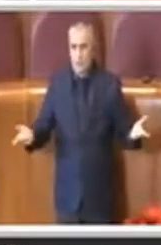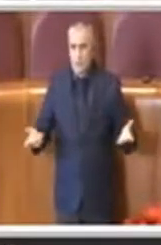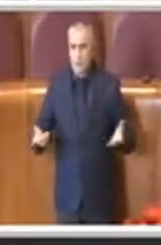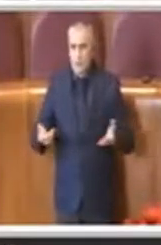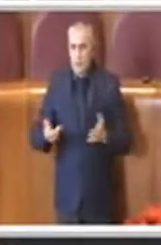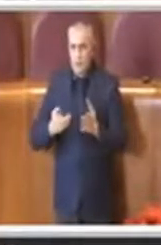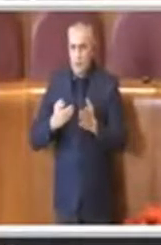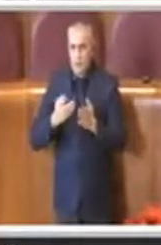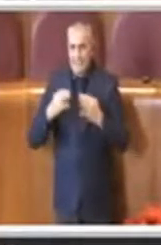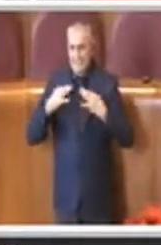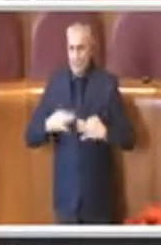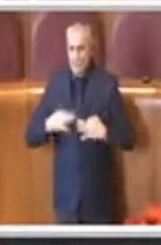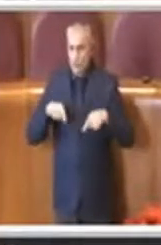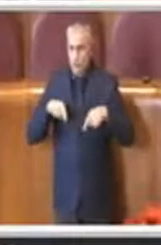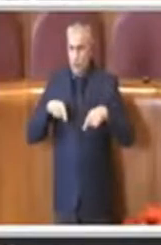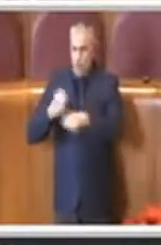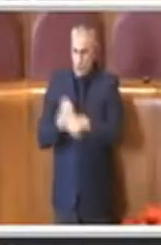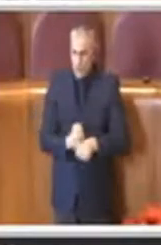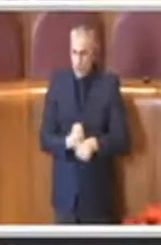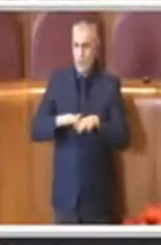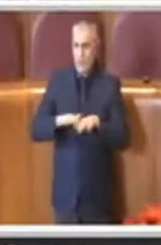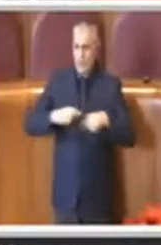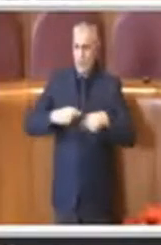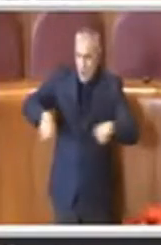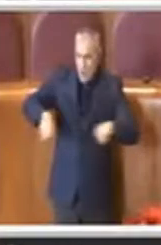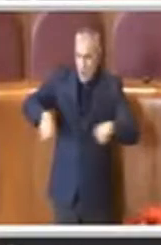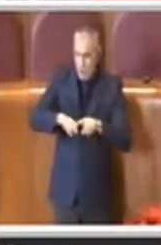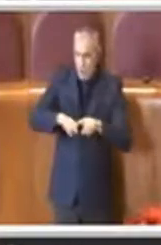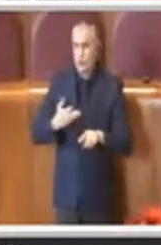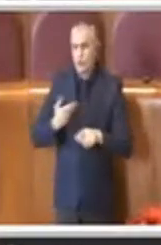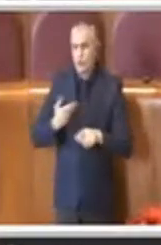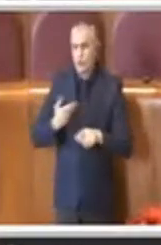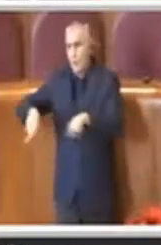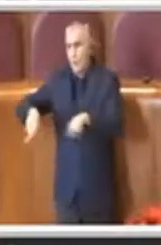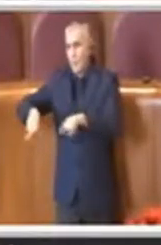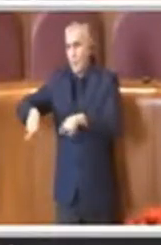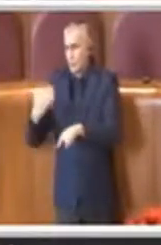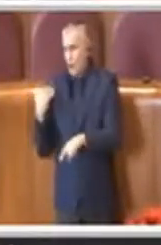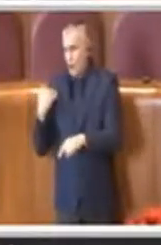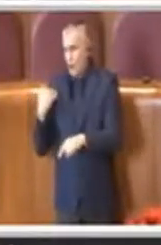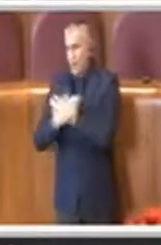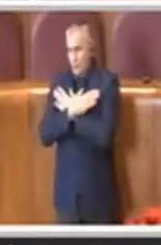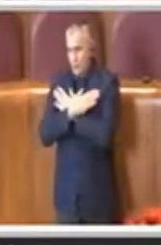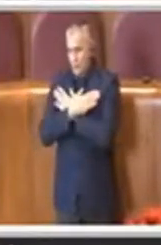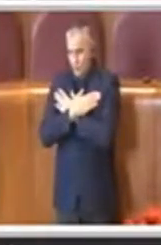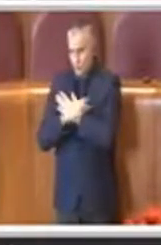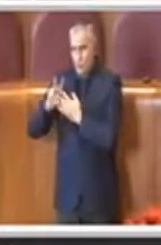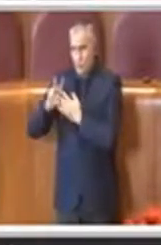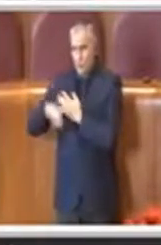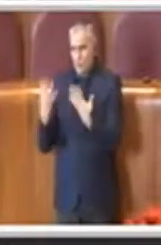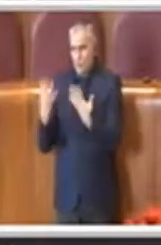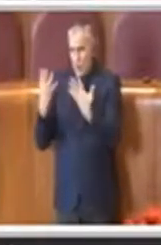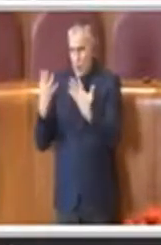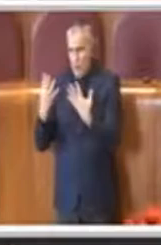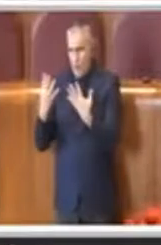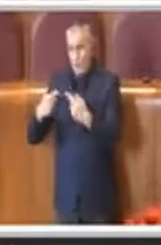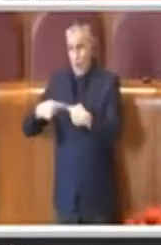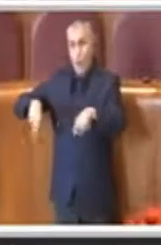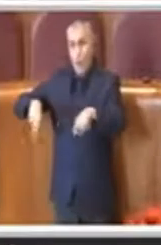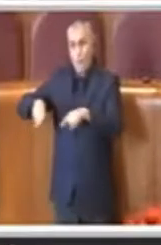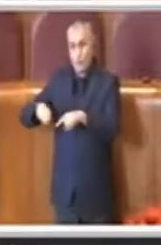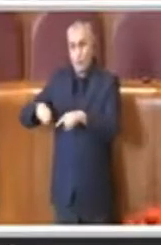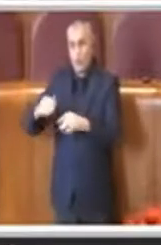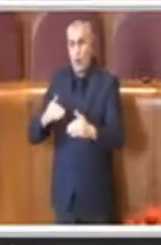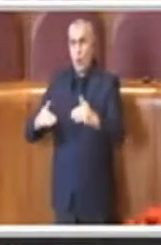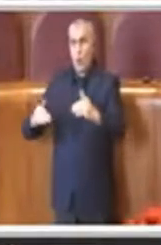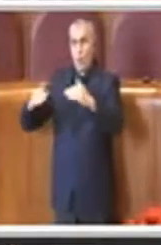nell'istituzione di questo tavolo sono state fatte anche delle commissioni. Una l'abbiamo fatta a maggio di quest'anno, quando ero ancora io presidente della commissione